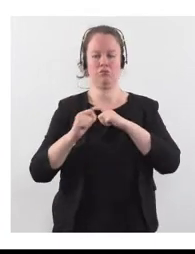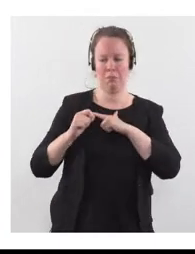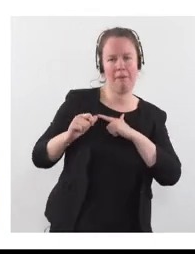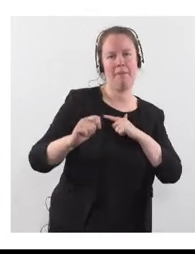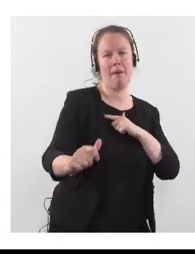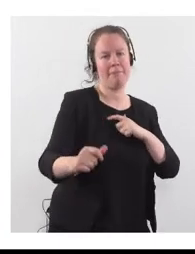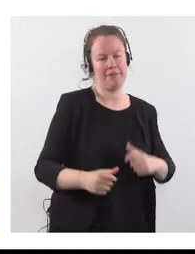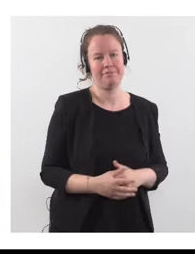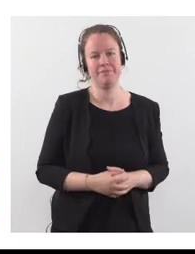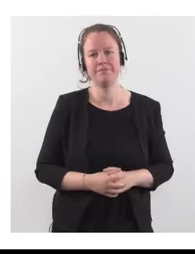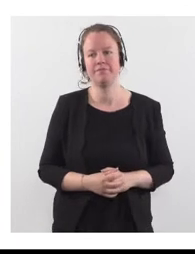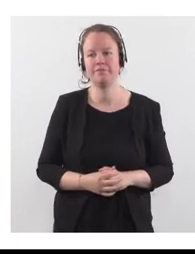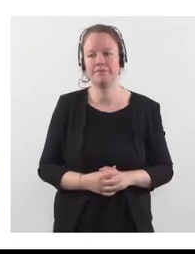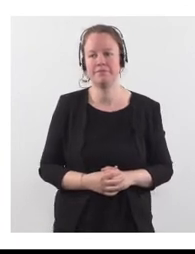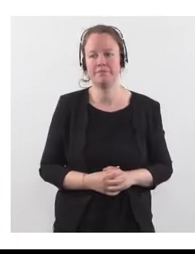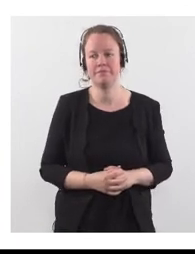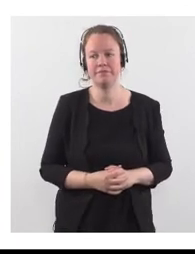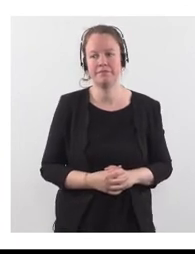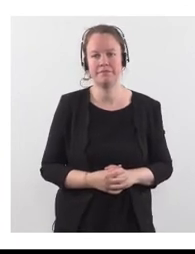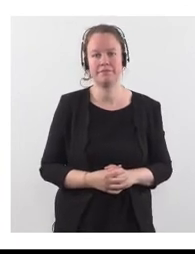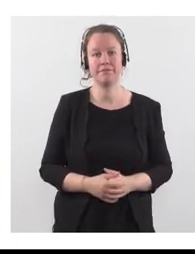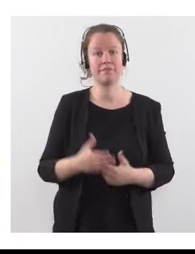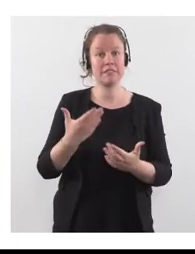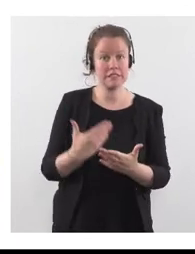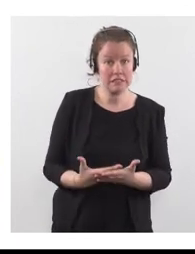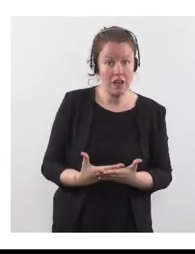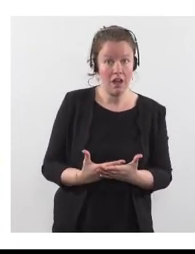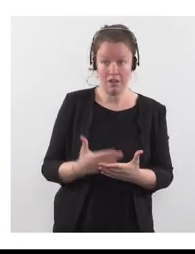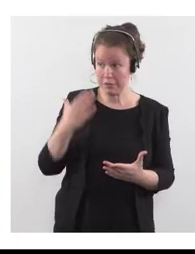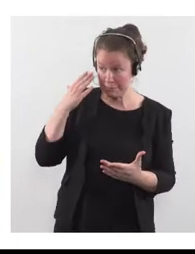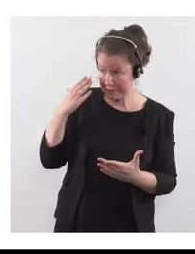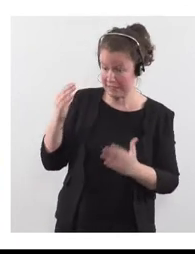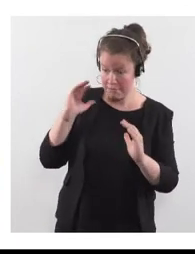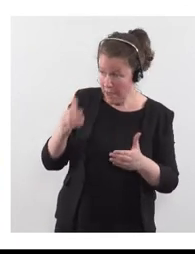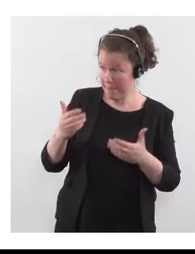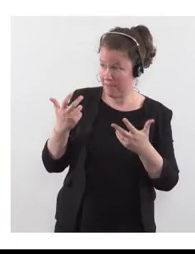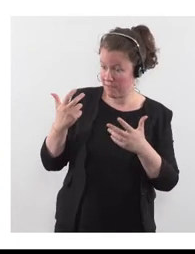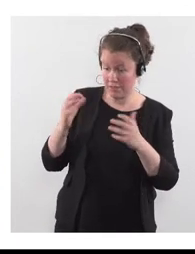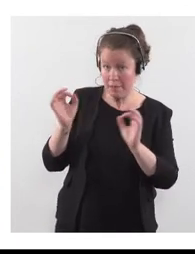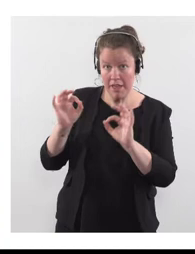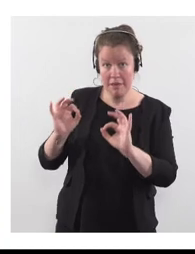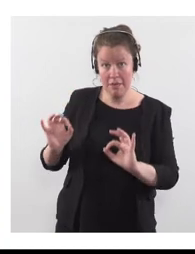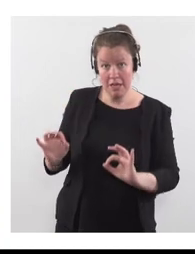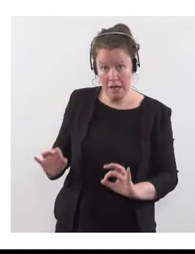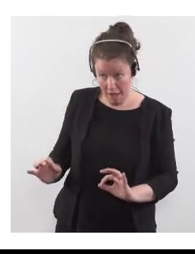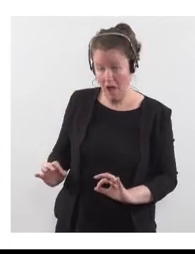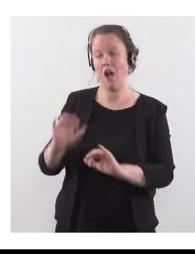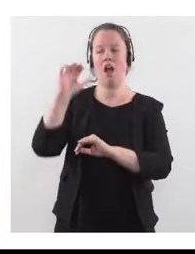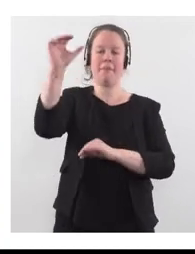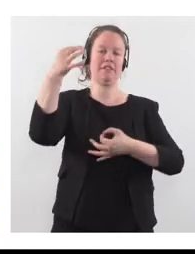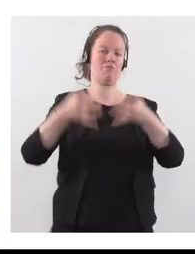Et donc tout cela, si ce n'était pas le cas, si ce n'était pas fait, nous pouvions nous retrouver devant les tribunaux. À l'étape 1, nous avons choisi